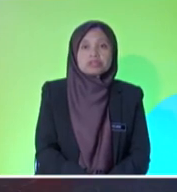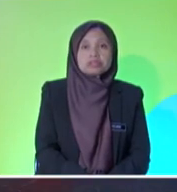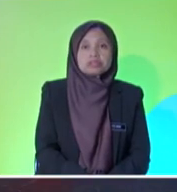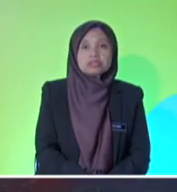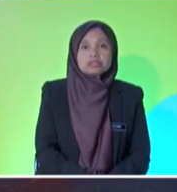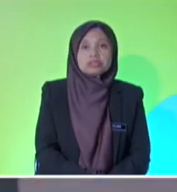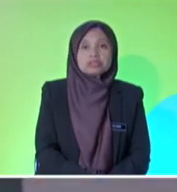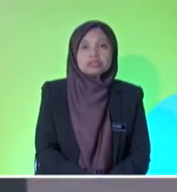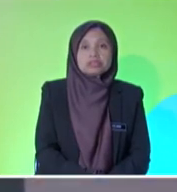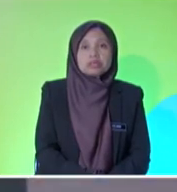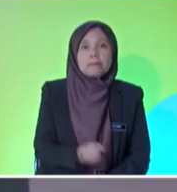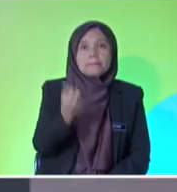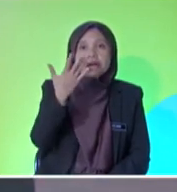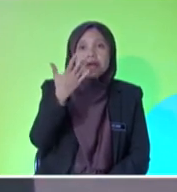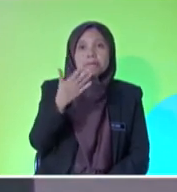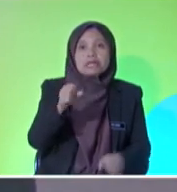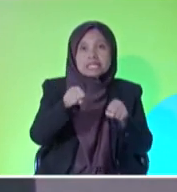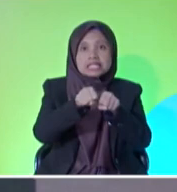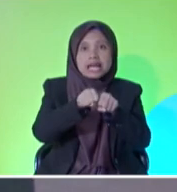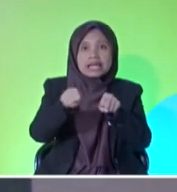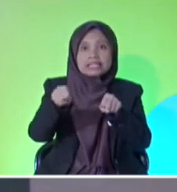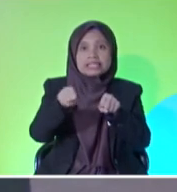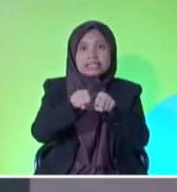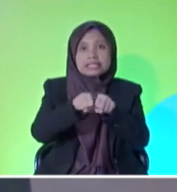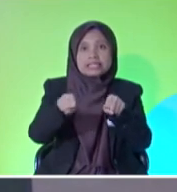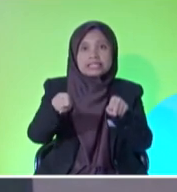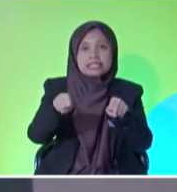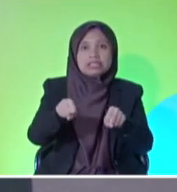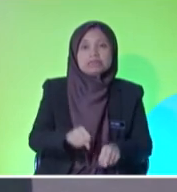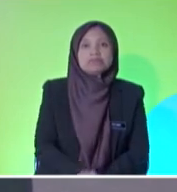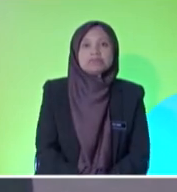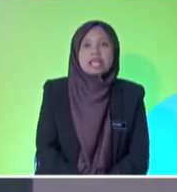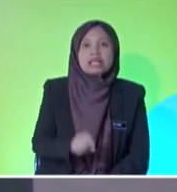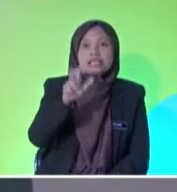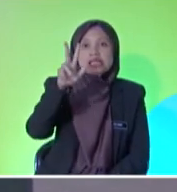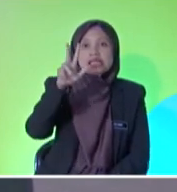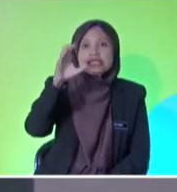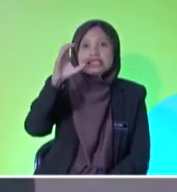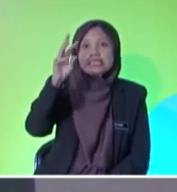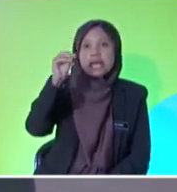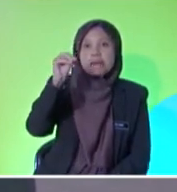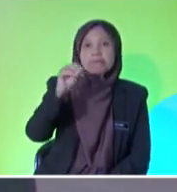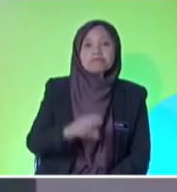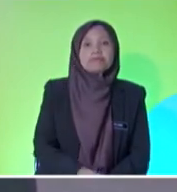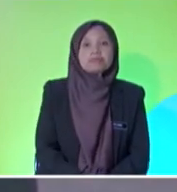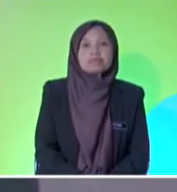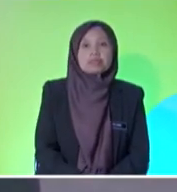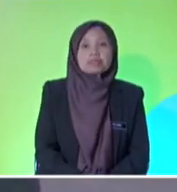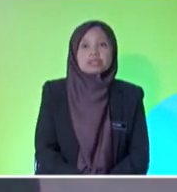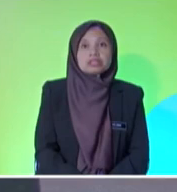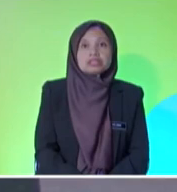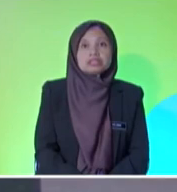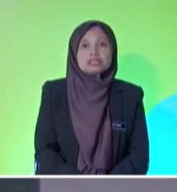adalah dalam 3 cm yang paling